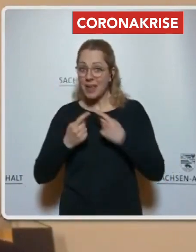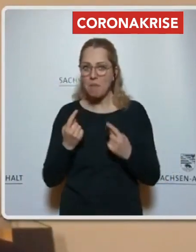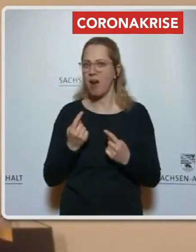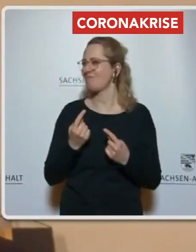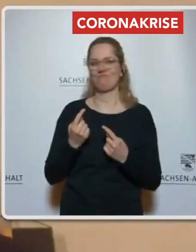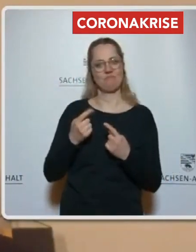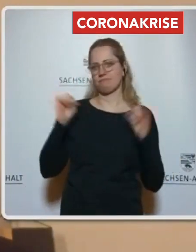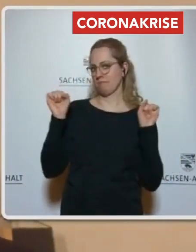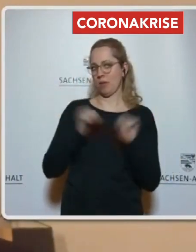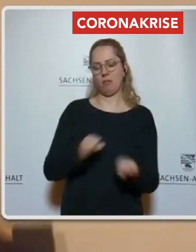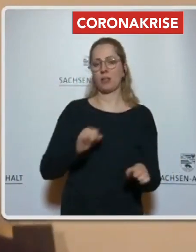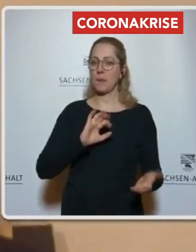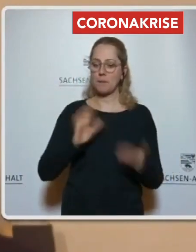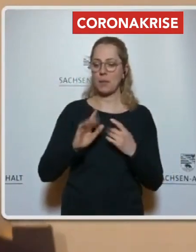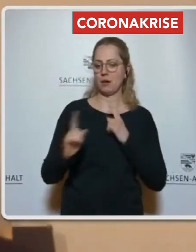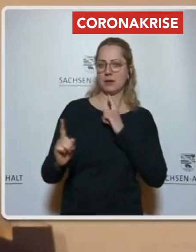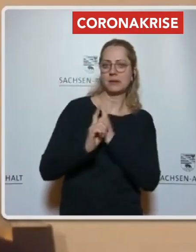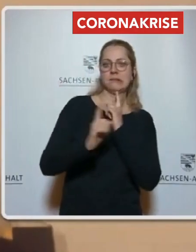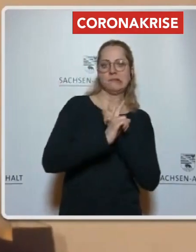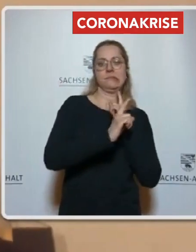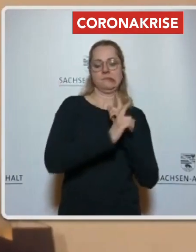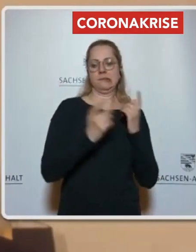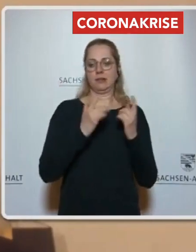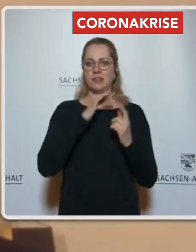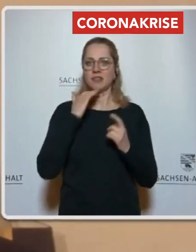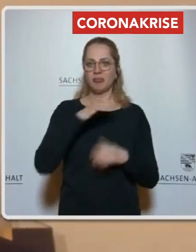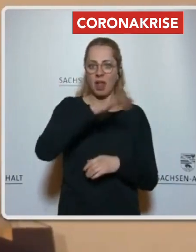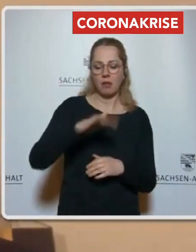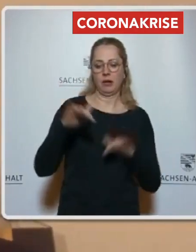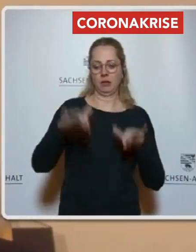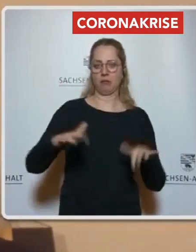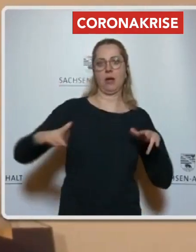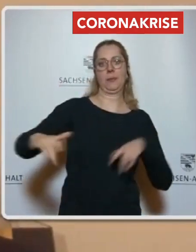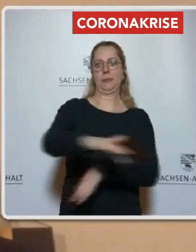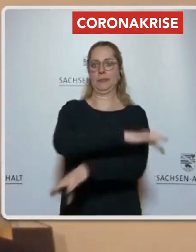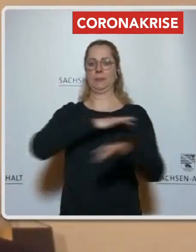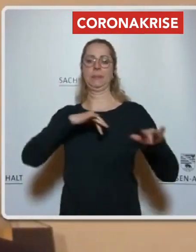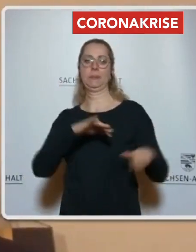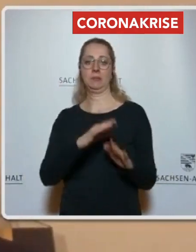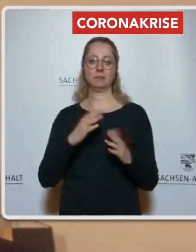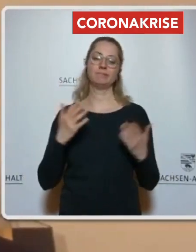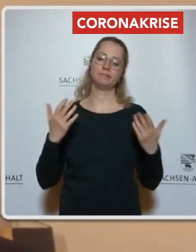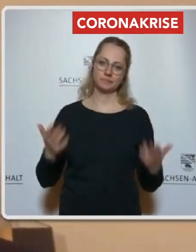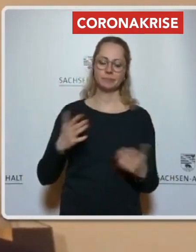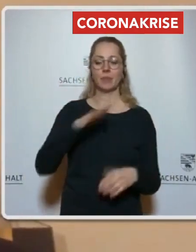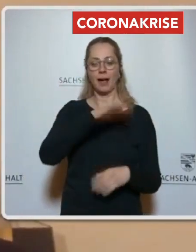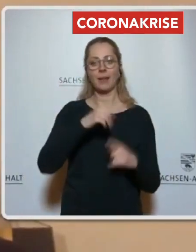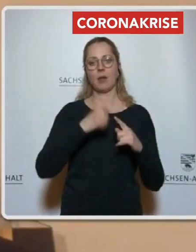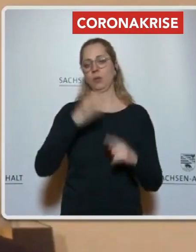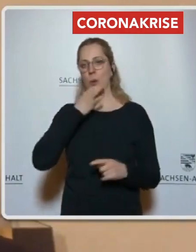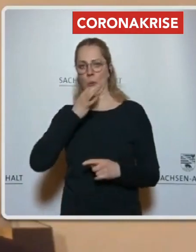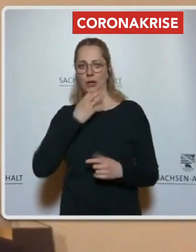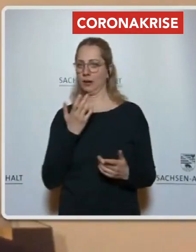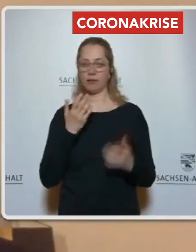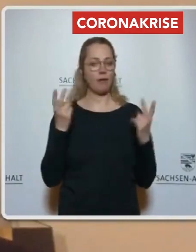anbelangt, weil ja doch die Kontaktnähe und Dichte bezüglich der Kinder und Jugendlichen in Kitas und in